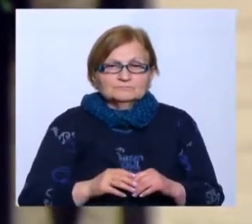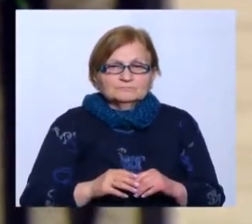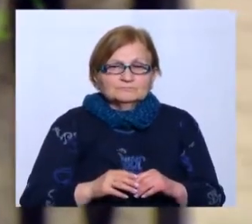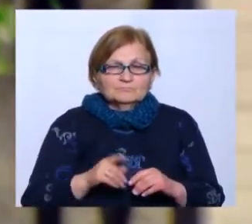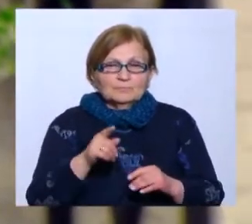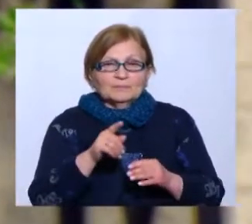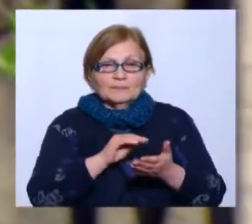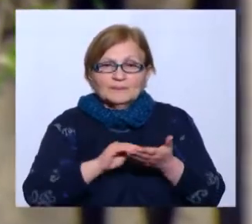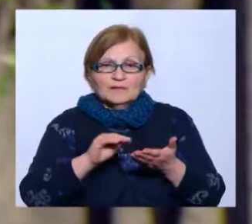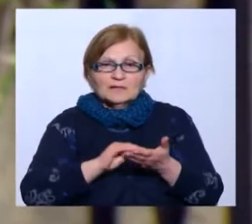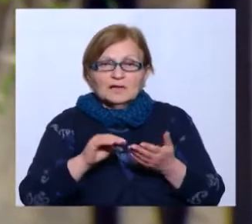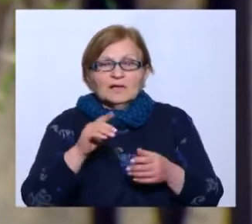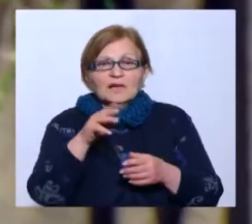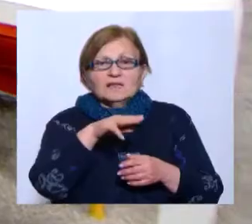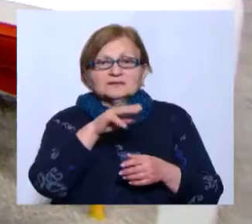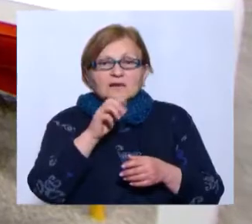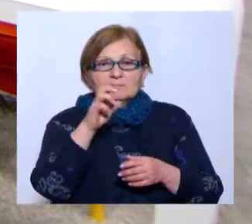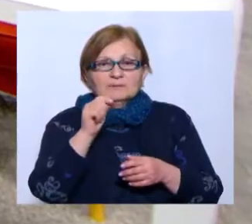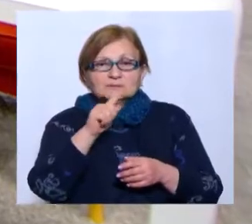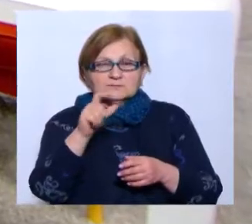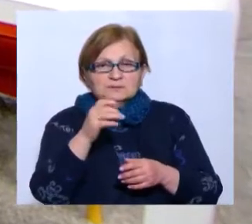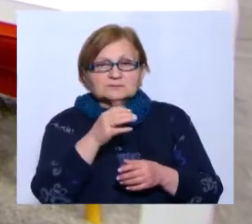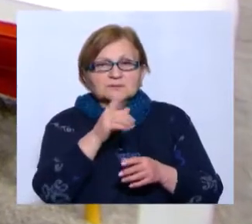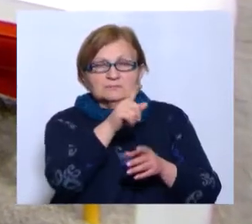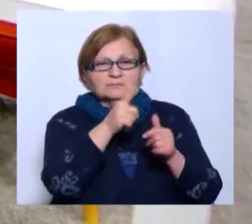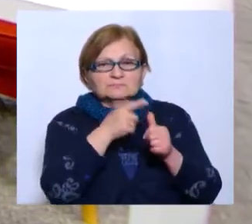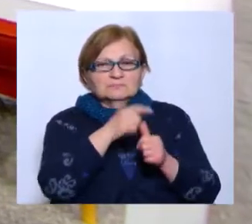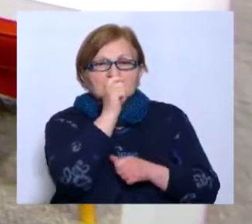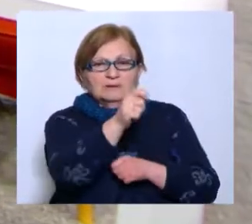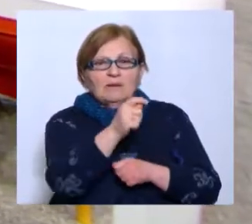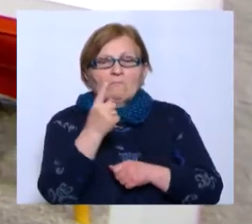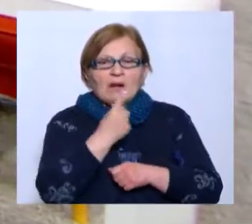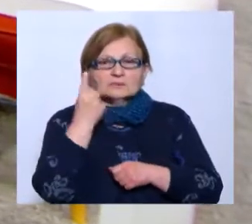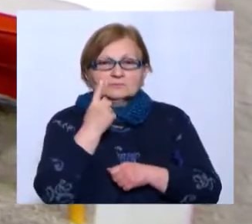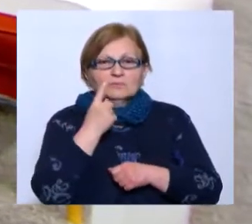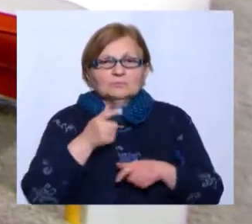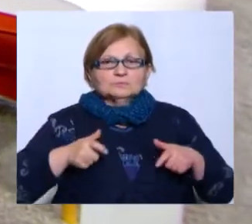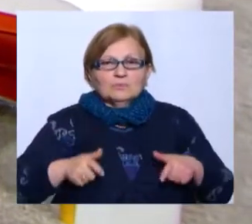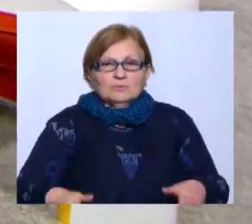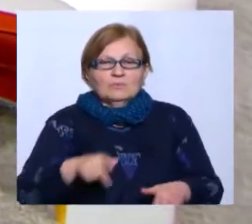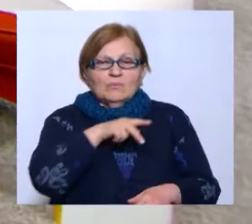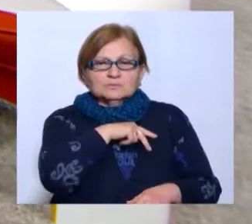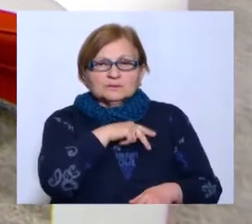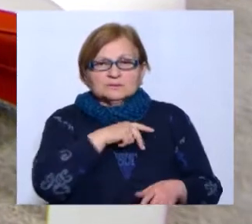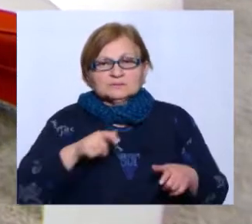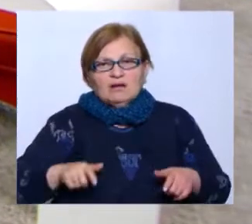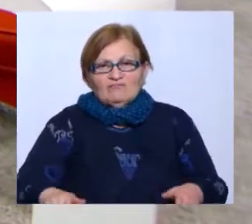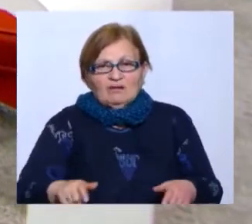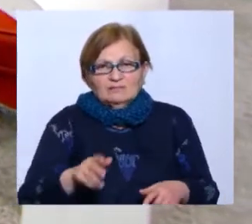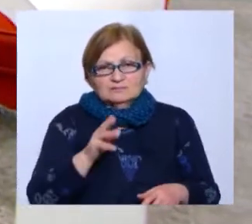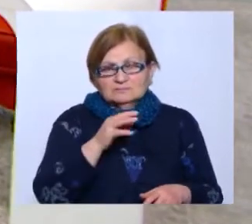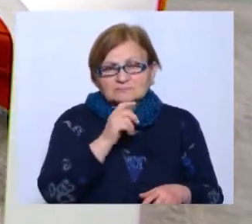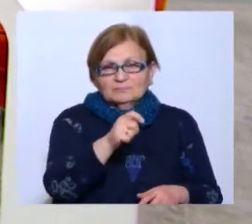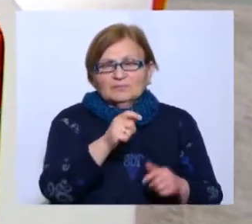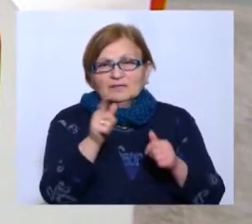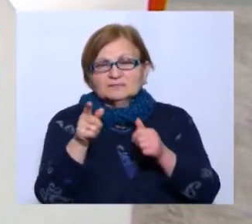ამ წერილში მან გალაქტიონ ტაბიძეს მარტოობის ორდენის კავალერი უწოდა. ტიციან ტაბიძემ გამოიმეორა ცნობი